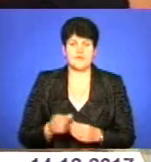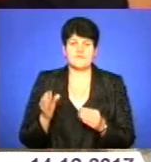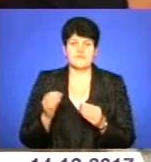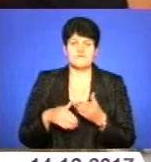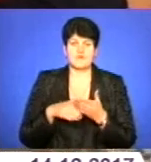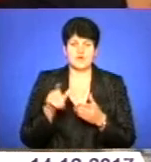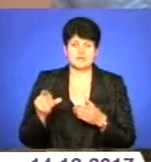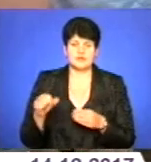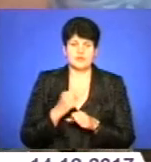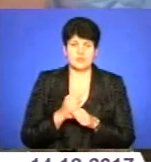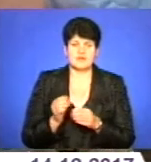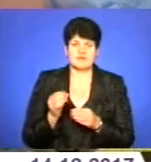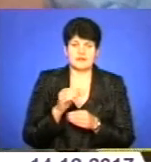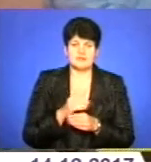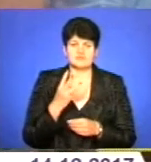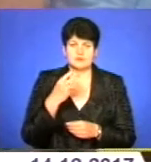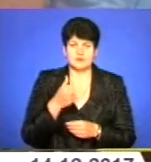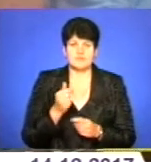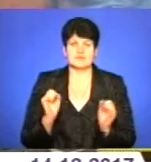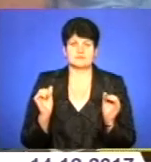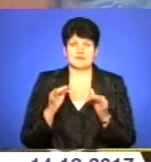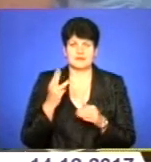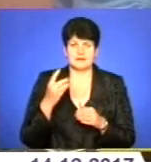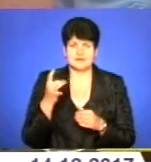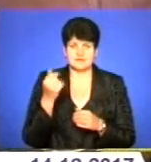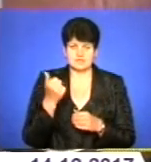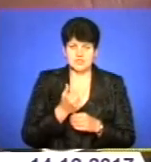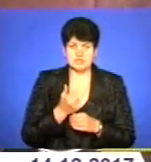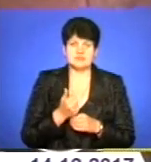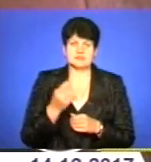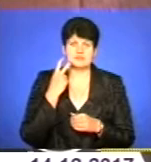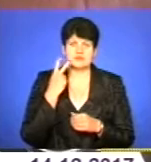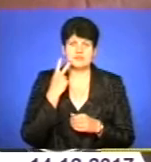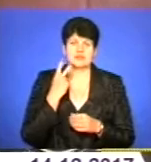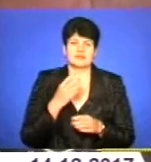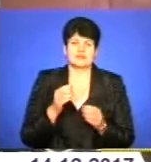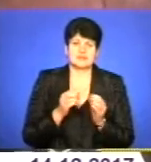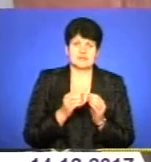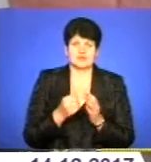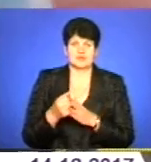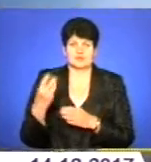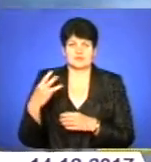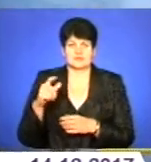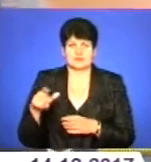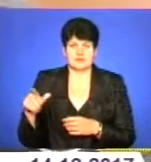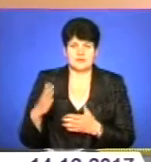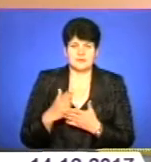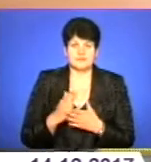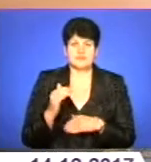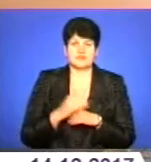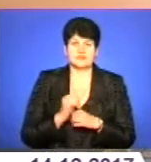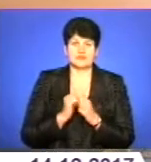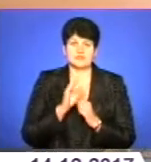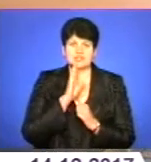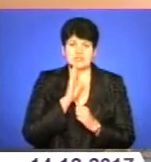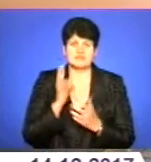вареники для військових уже 3 роки. Господині збираються 3 рази на тиждень. Зазвичай команда налічує від 10 до 30 осіб. За вечір кожна жінка